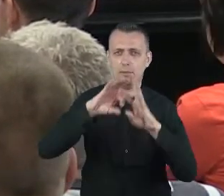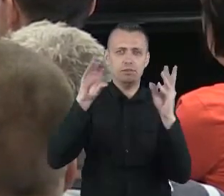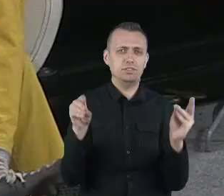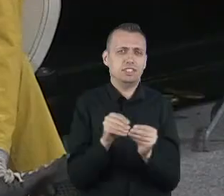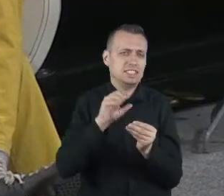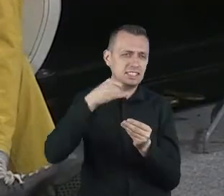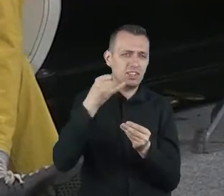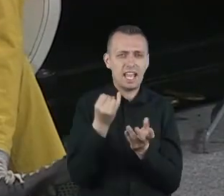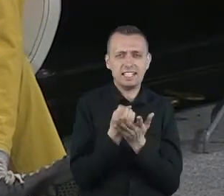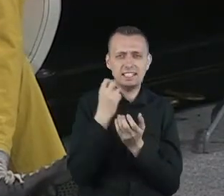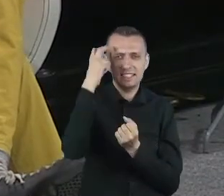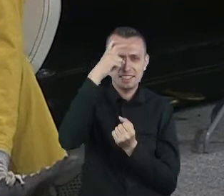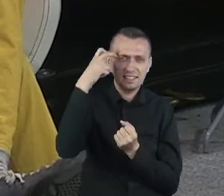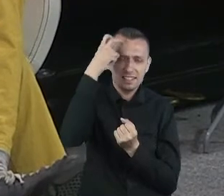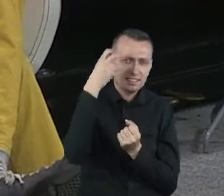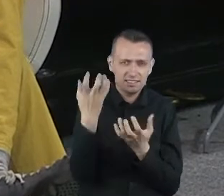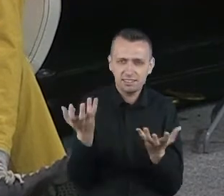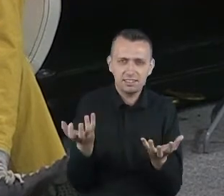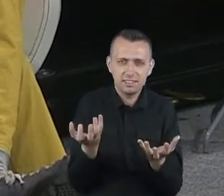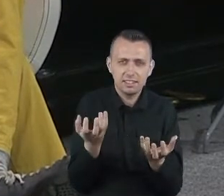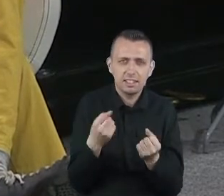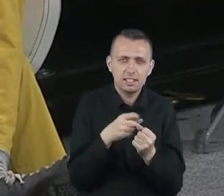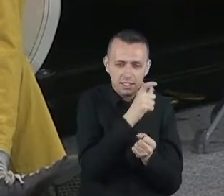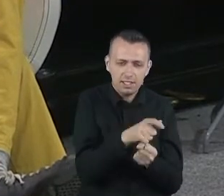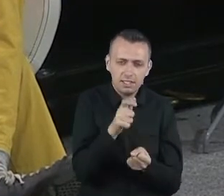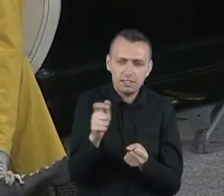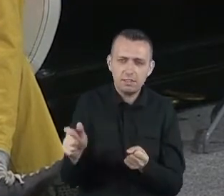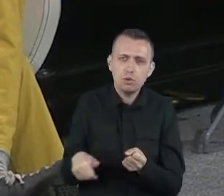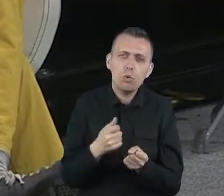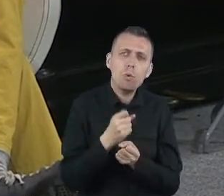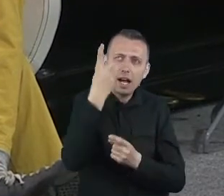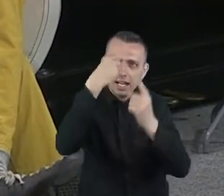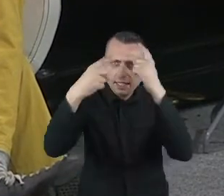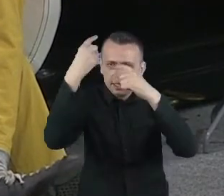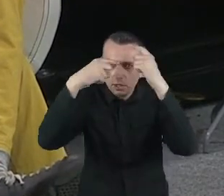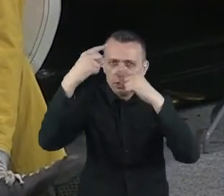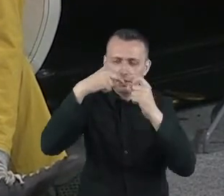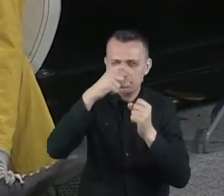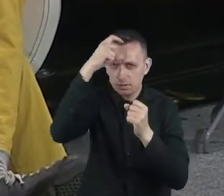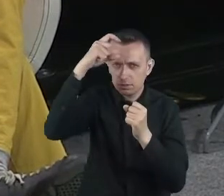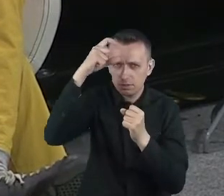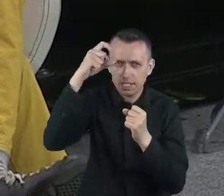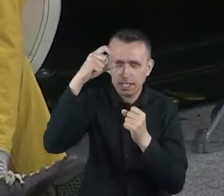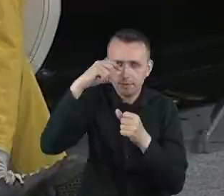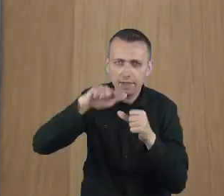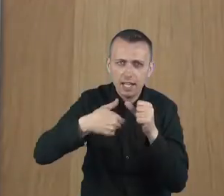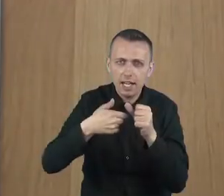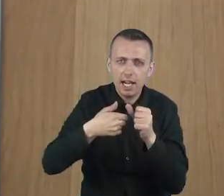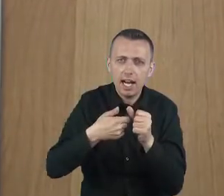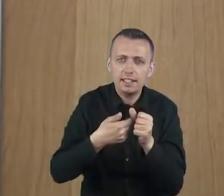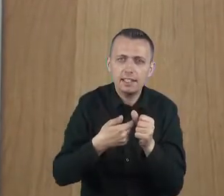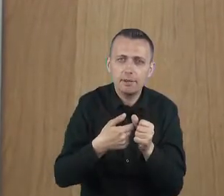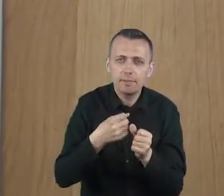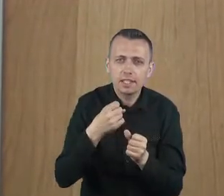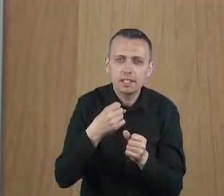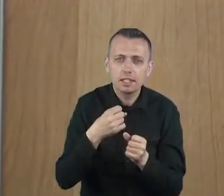jakichś predyspozycji, z jakichś takich indywidualnych odbiorów człowieka,